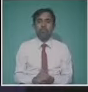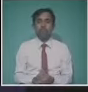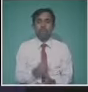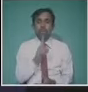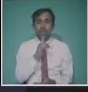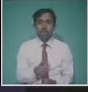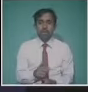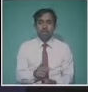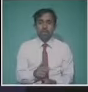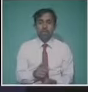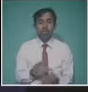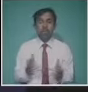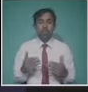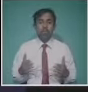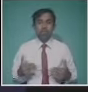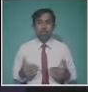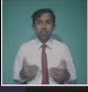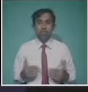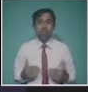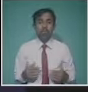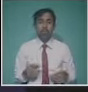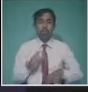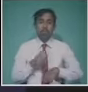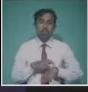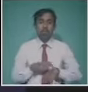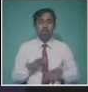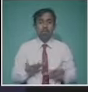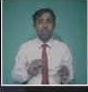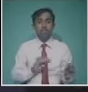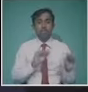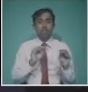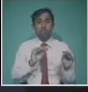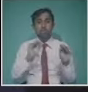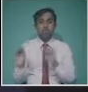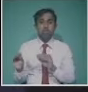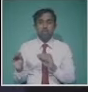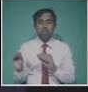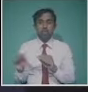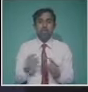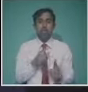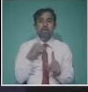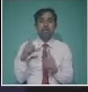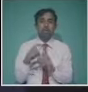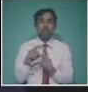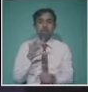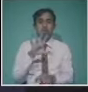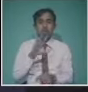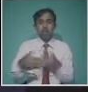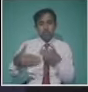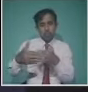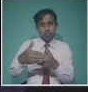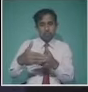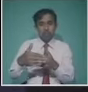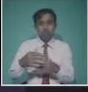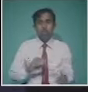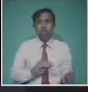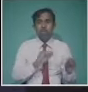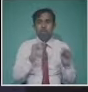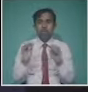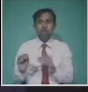ඉල්ලීමක් කරනවා තවදුරටත් කල් තියනවා මේක කල් මරලා පස්සේ දෙසැම්බර් මාසේ පස්වෙන්ද කිට්ටු කරලා කල් යවුවා